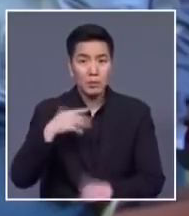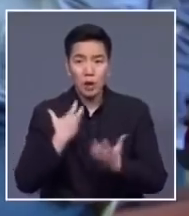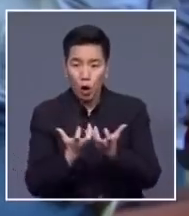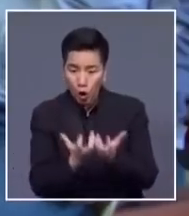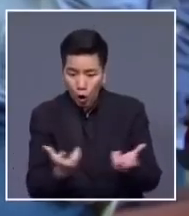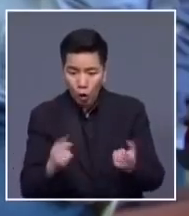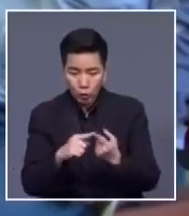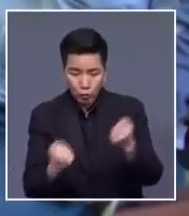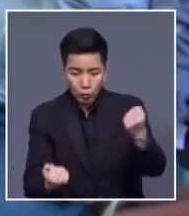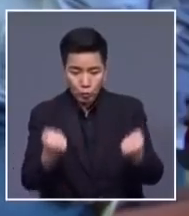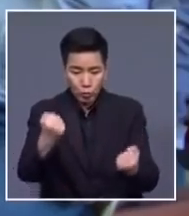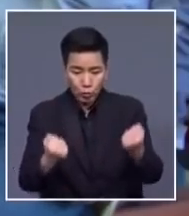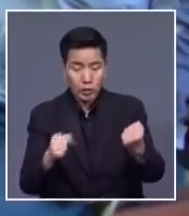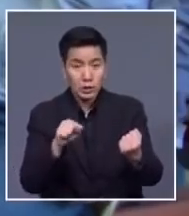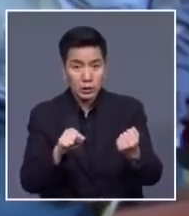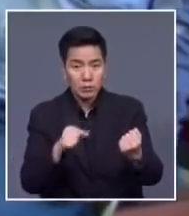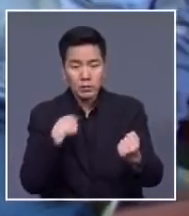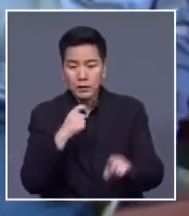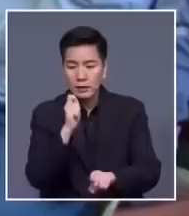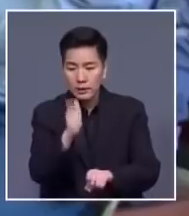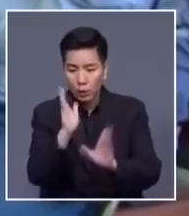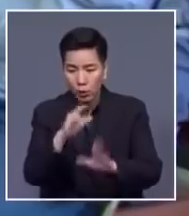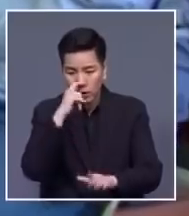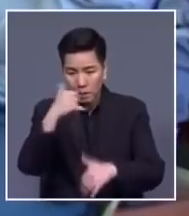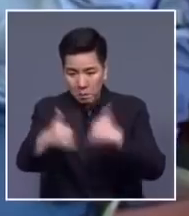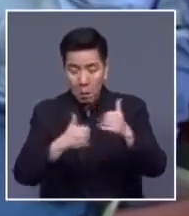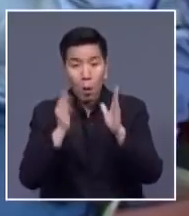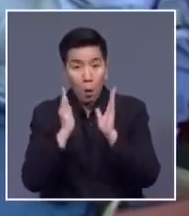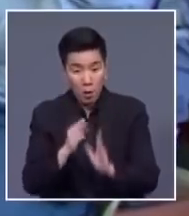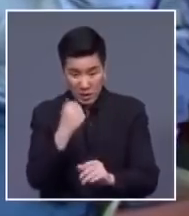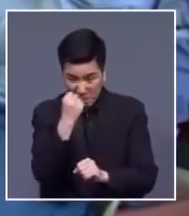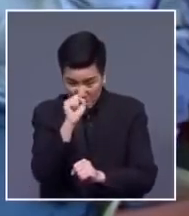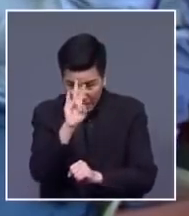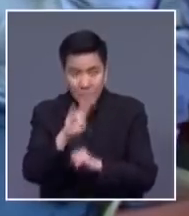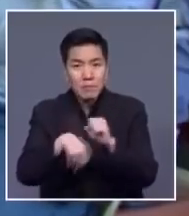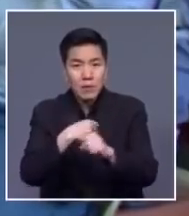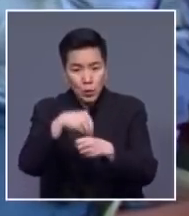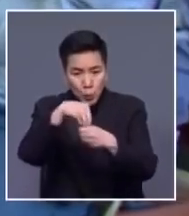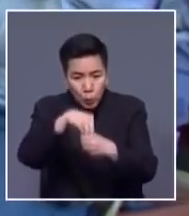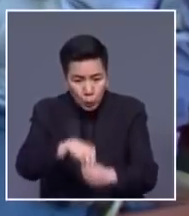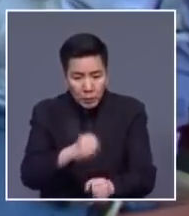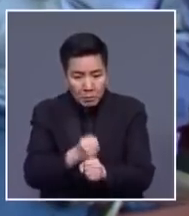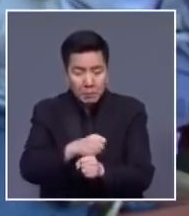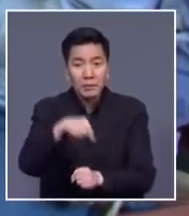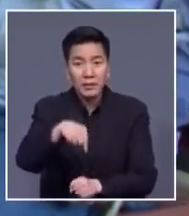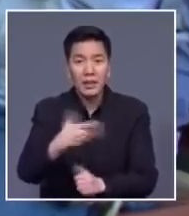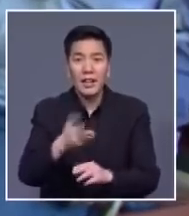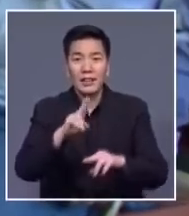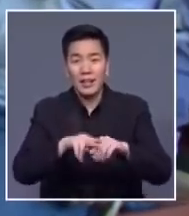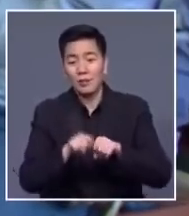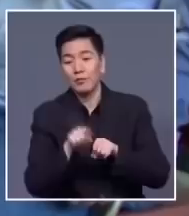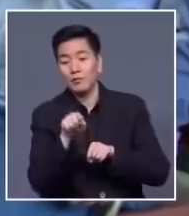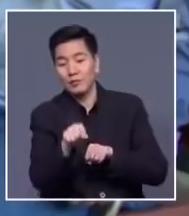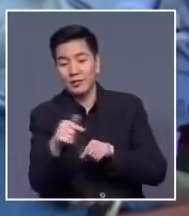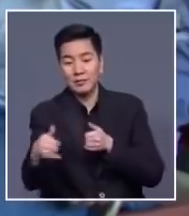รณ์ของรถยนต์นั่นเองนะครับเขามีการว่าจ้างพี่น้องแรงงานไทยมาถึง17ปีแล้วนะครับมาพูดคุยกันเลยนะครับณขณะนี้ผู้ที่อยู่นั่งตรงข้ามผ